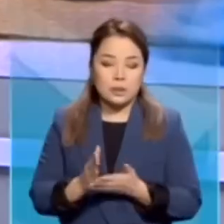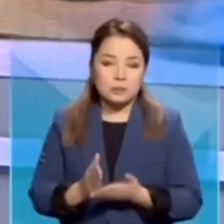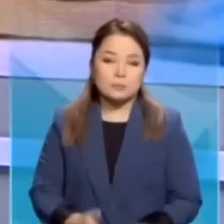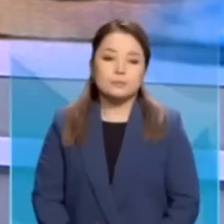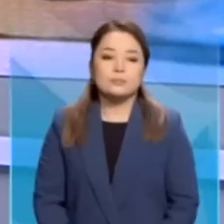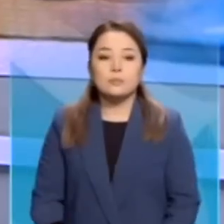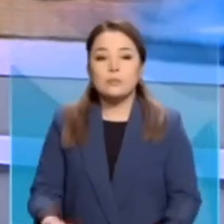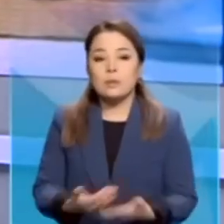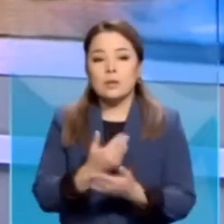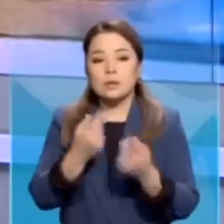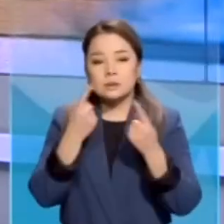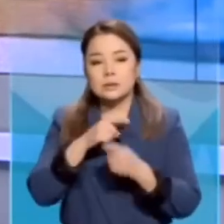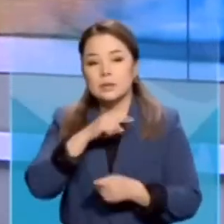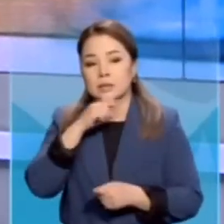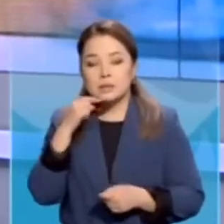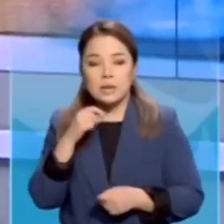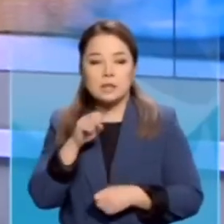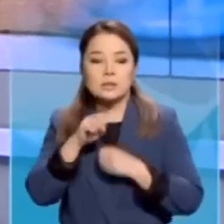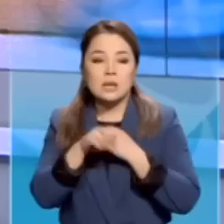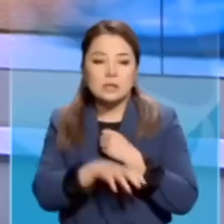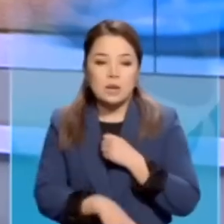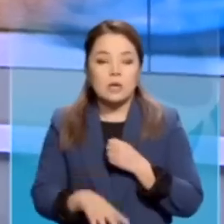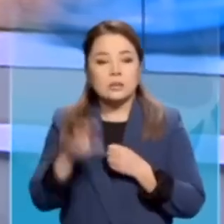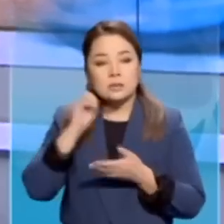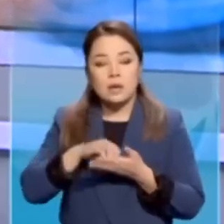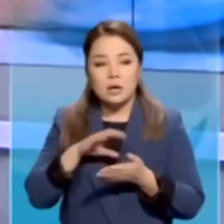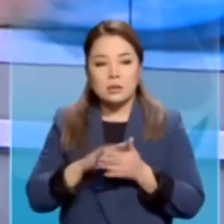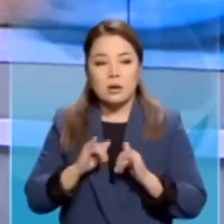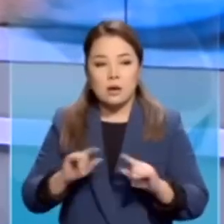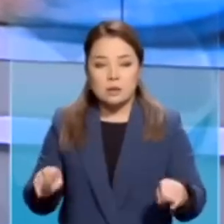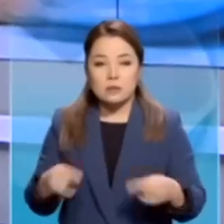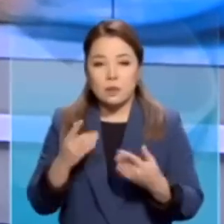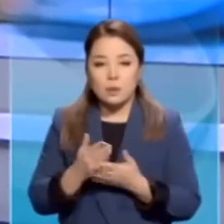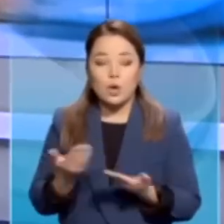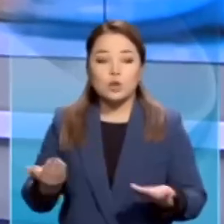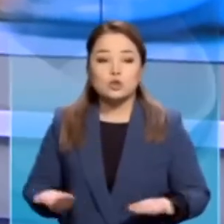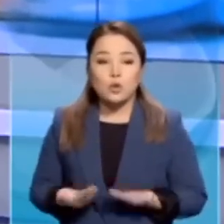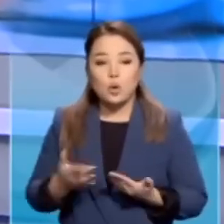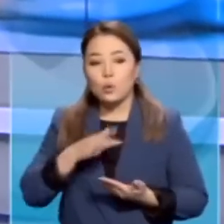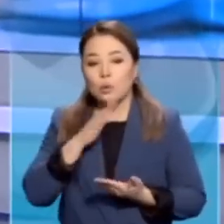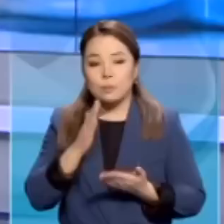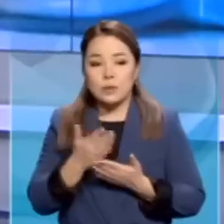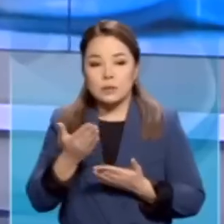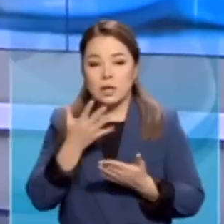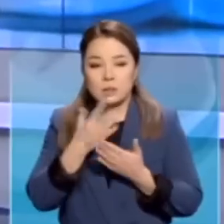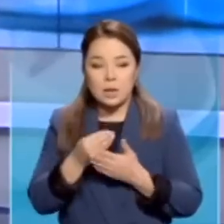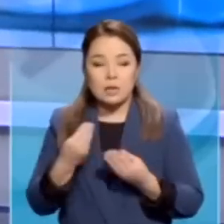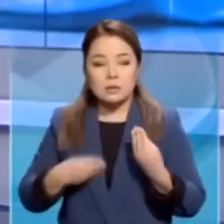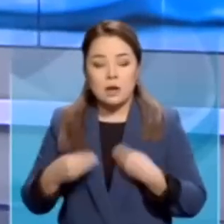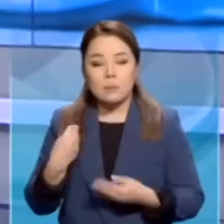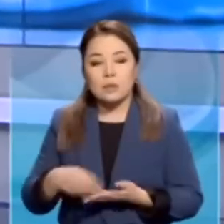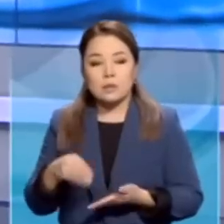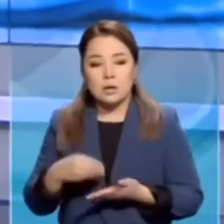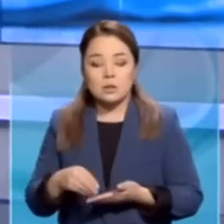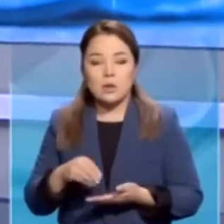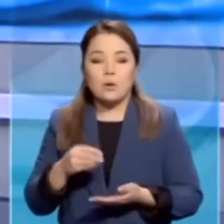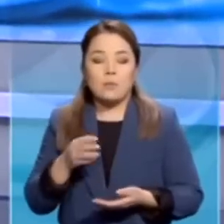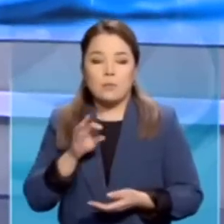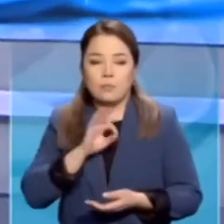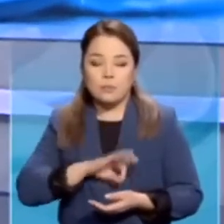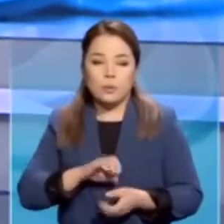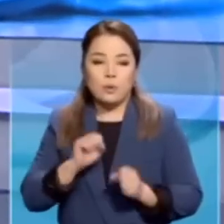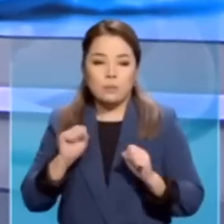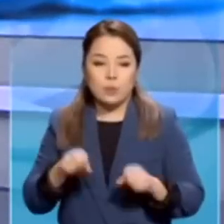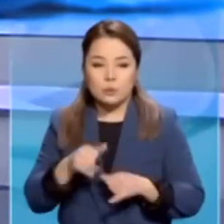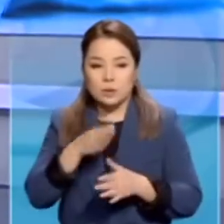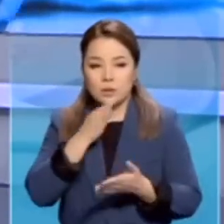Жаханнан бірер ақпарат, Ресейде кедейлер саны күн санап артып барады. Тұрғындардың көпшілігінің тіпті киім сатып алуға шамасы жоқ.